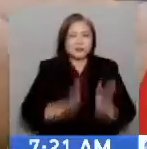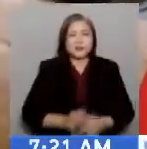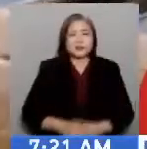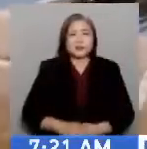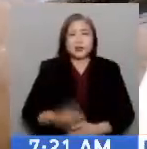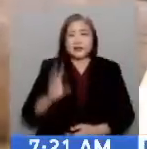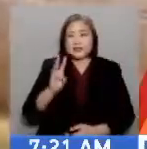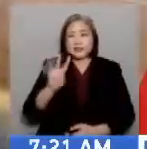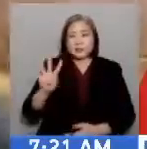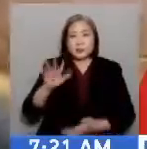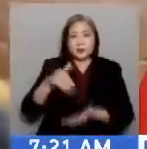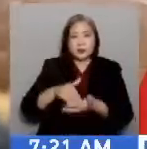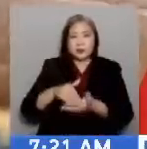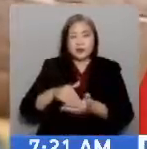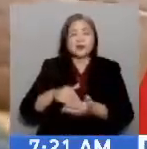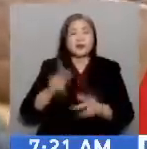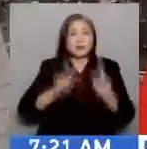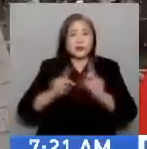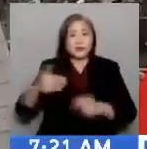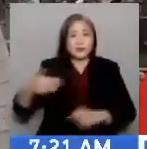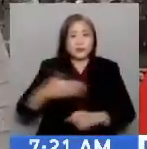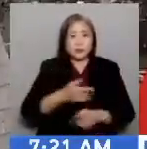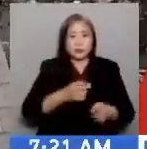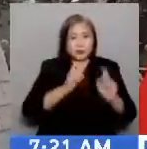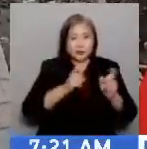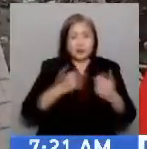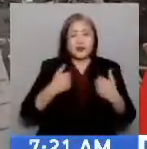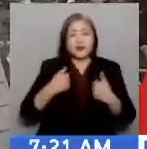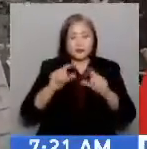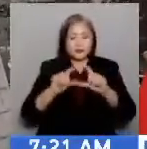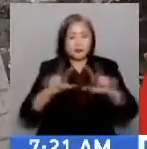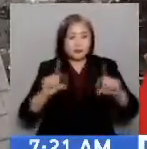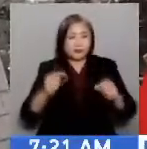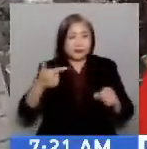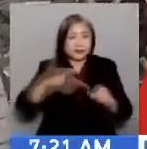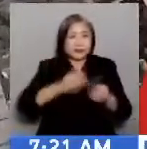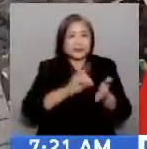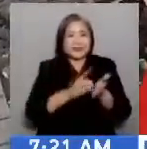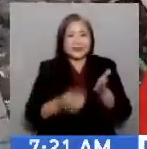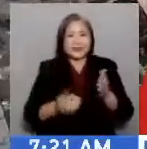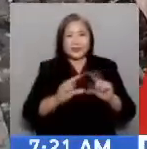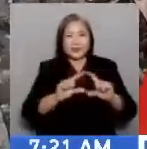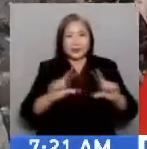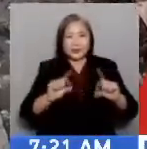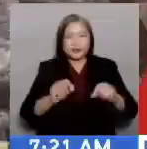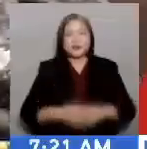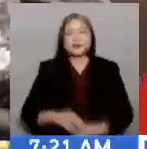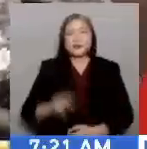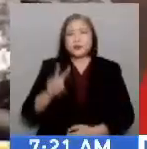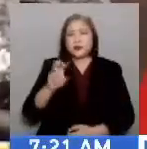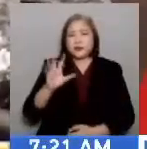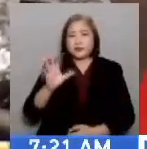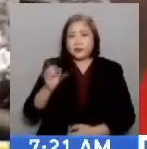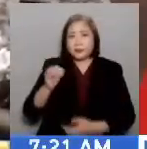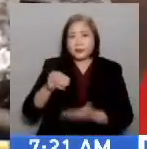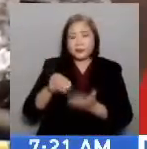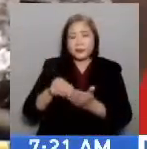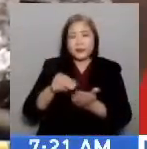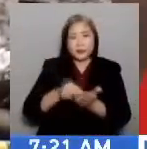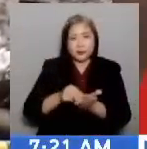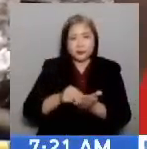raw ang nakatanggap ng fuel discount cards. At mula sa 250 million pesos noong 2022,